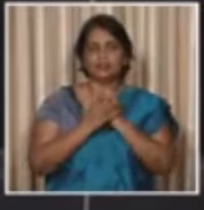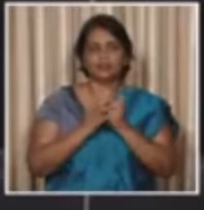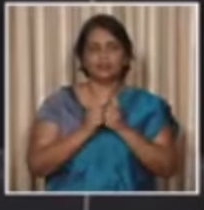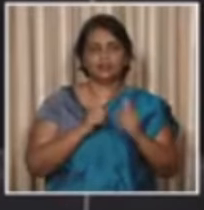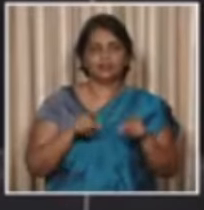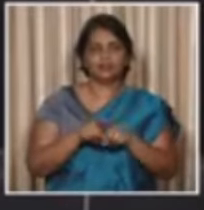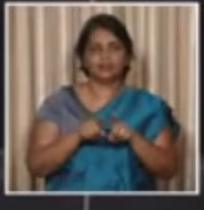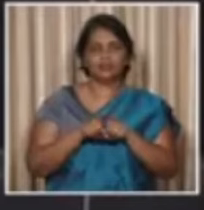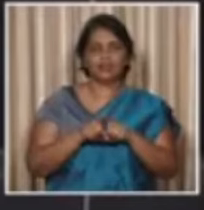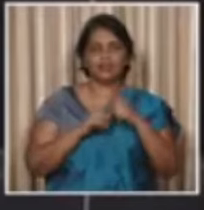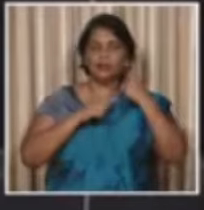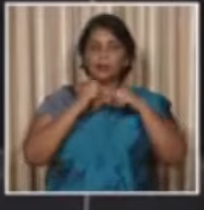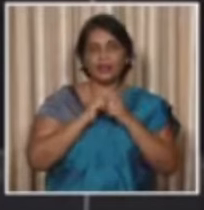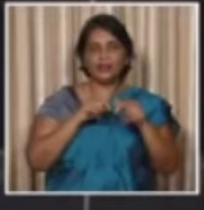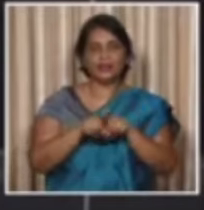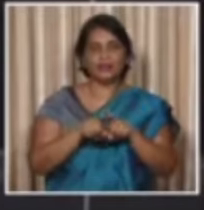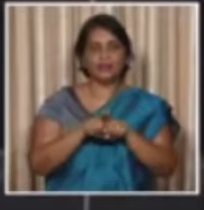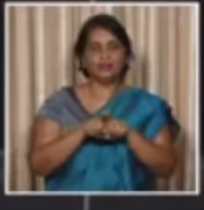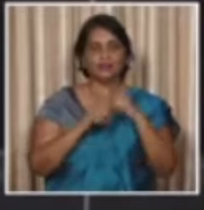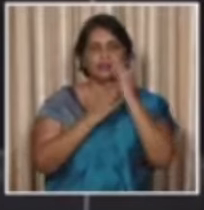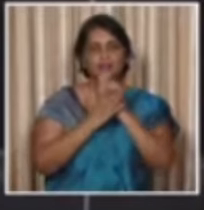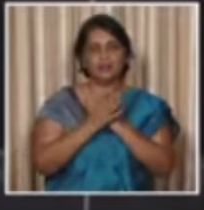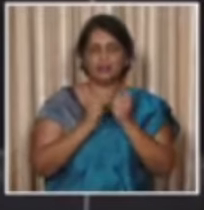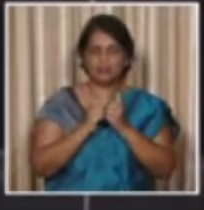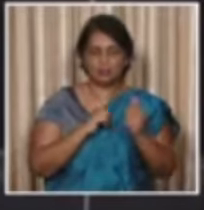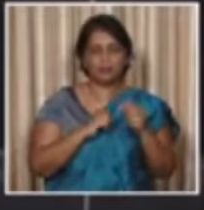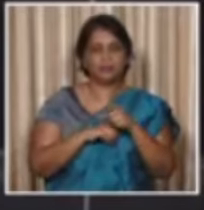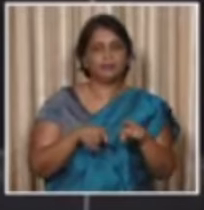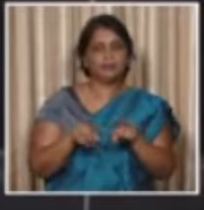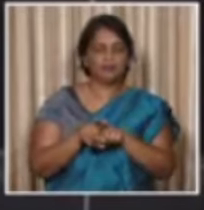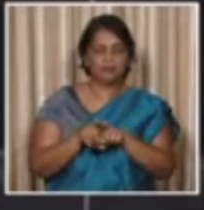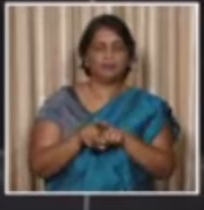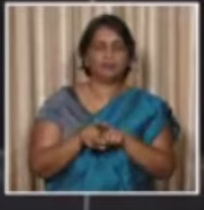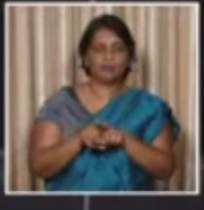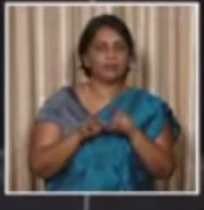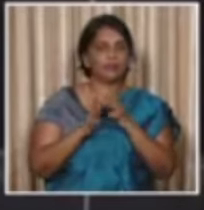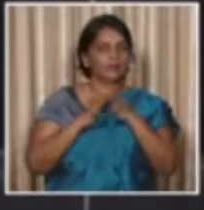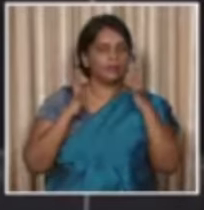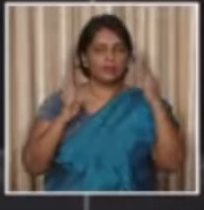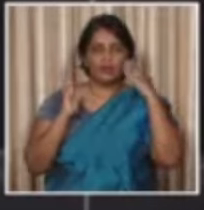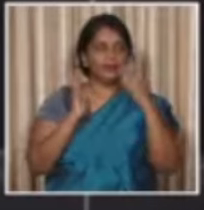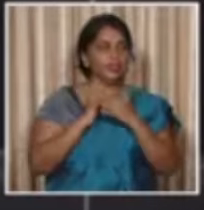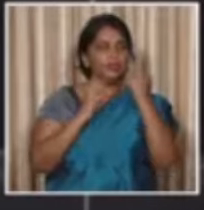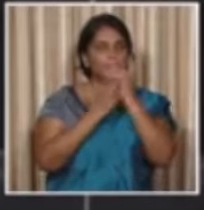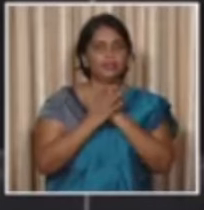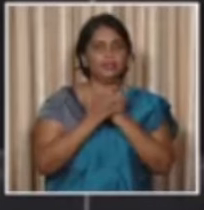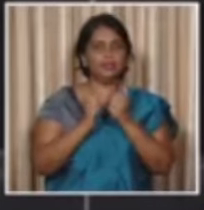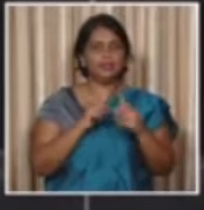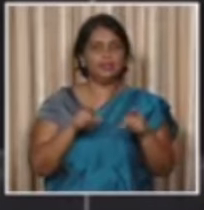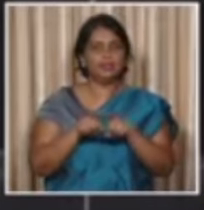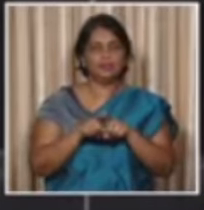වෙලා තියෙනවා. විරුද්ධ පක්ෂ නායකතුමා කියපු දෙමම ඉතාම ඕනෑකමින් සිහිපත් කරනු එතුමාට මේ